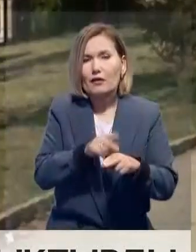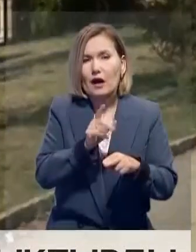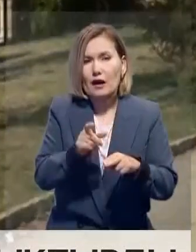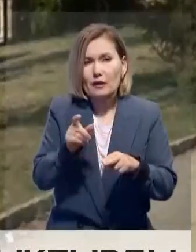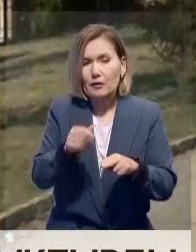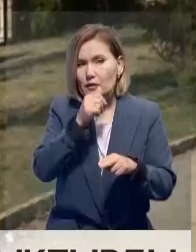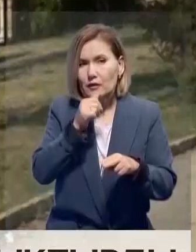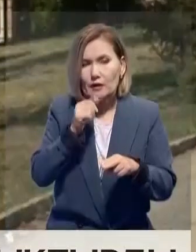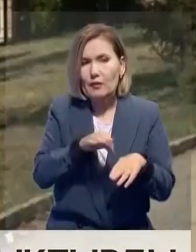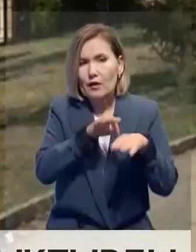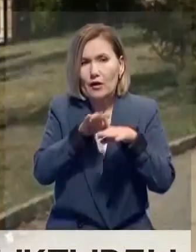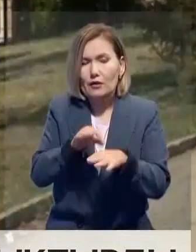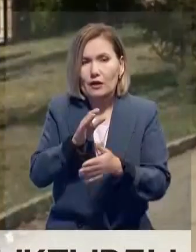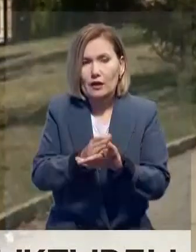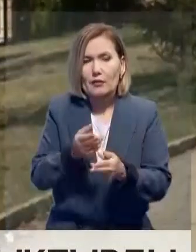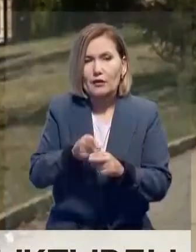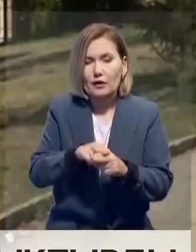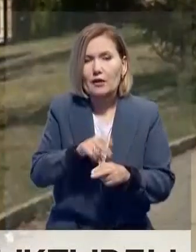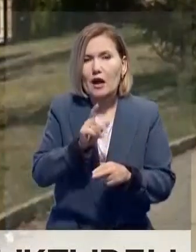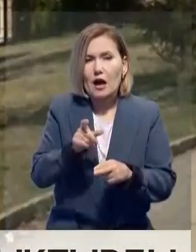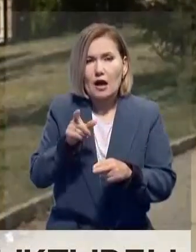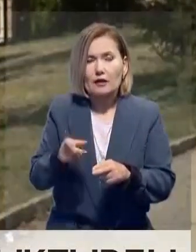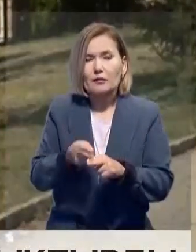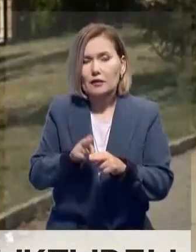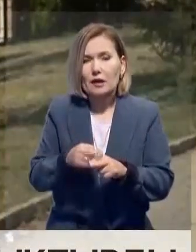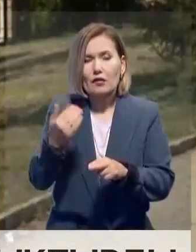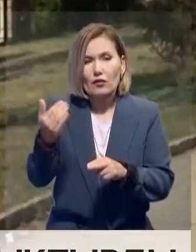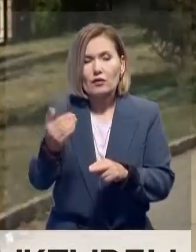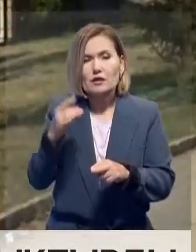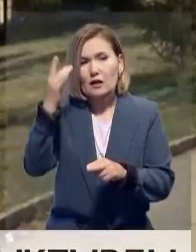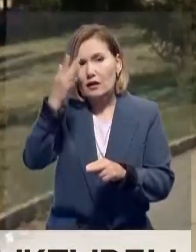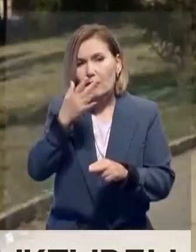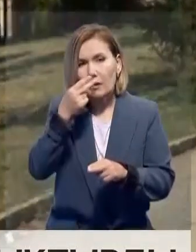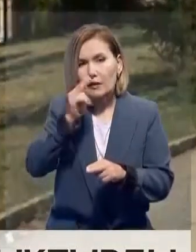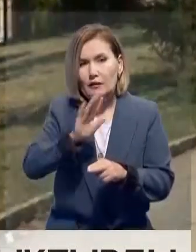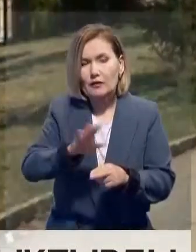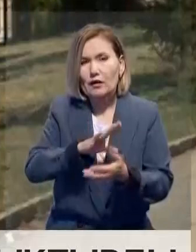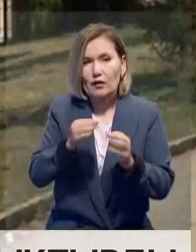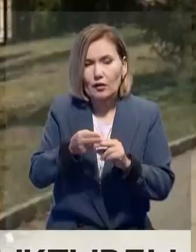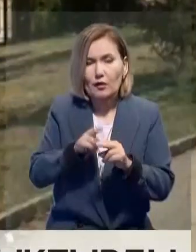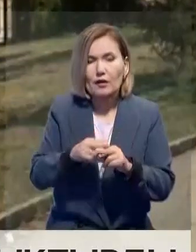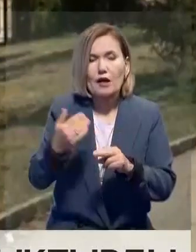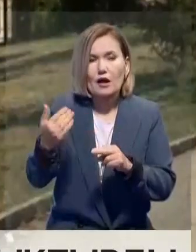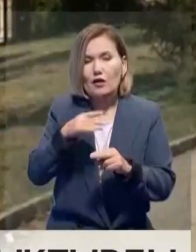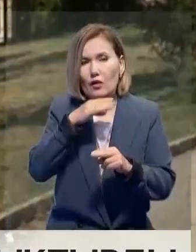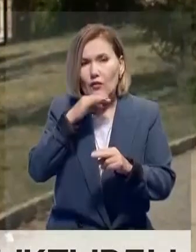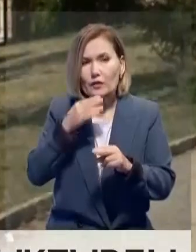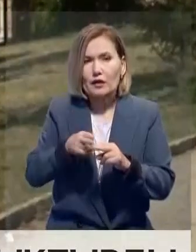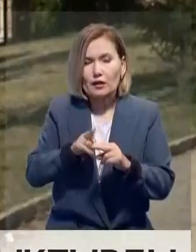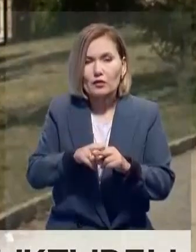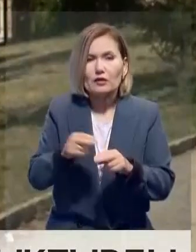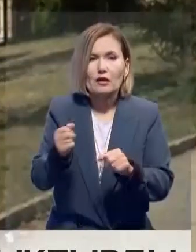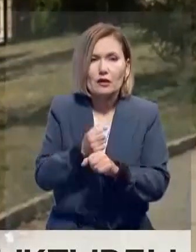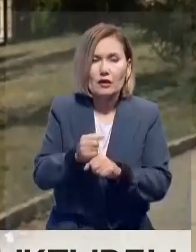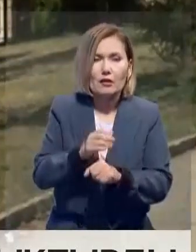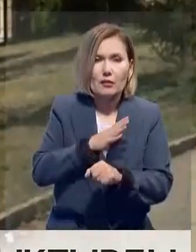Сондықтан шекарада қақтығыстарға мигранттар ғана кінәлі деуге болмайды. Бұл жерде қылмыстық топтар өзара таласып жатыр. Өйткені олар